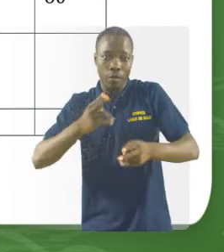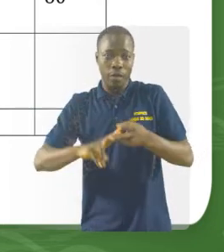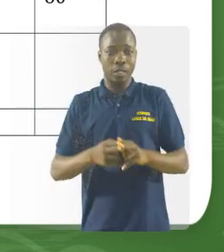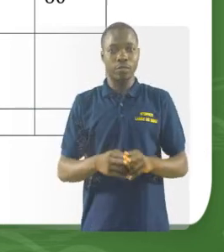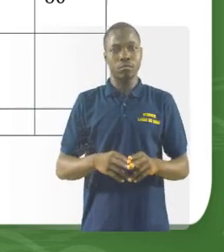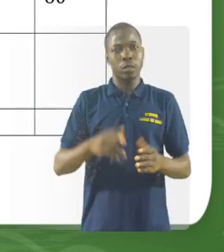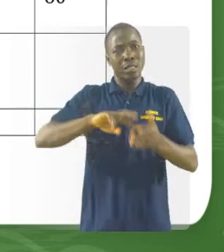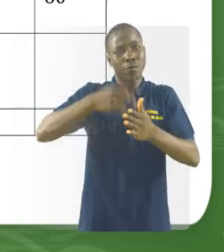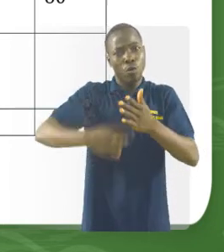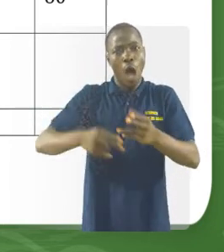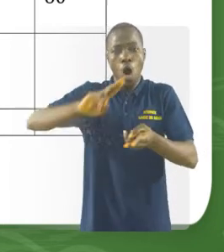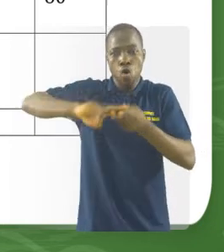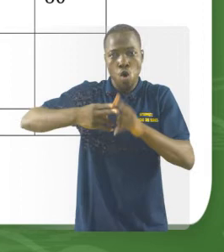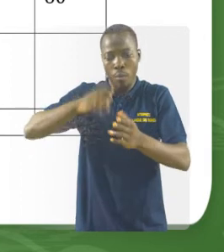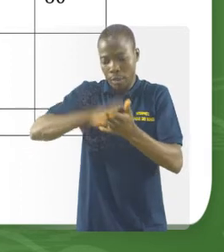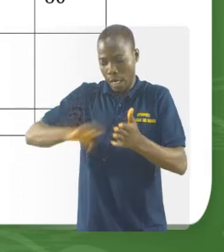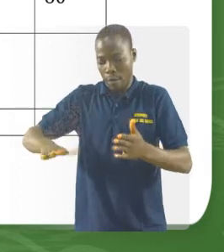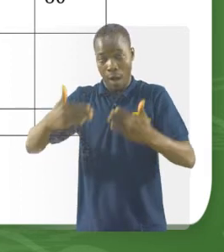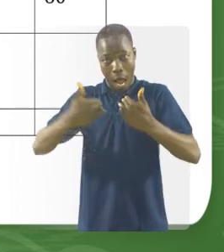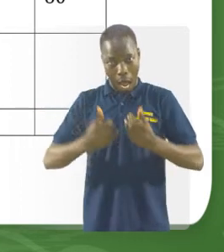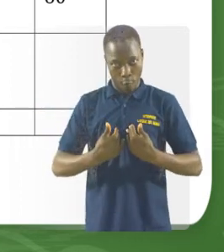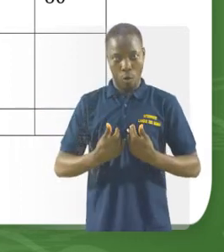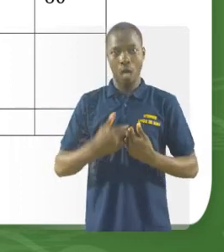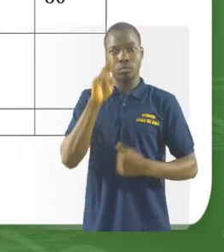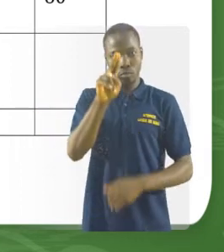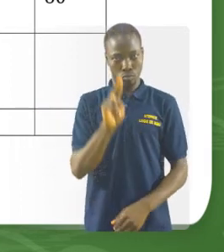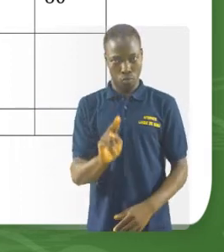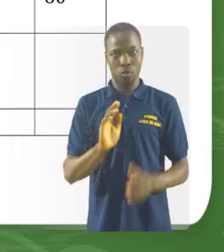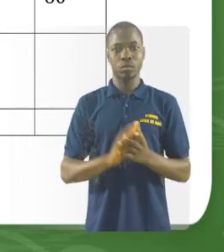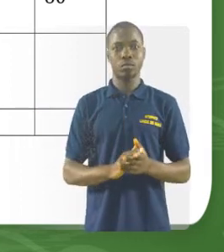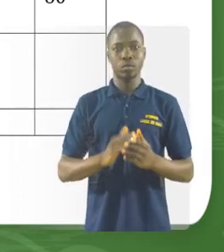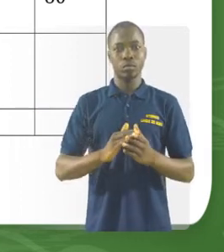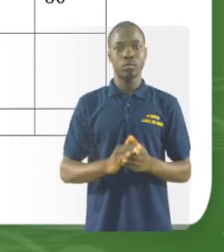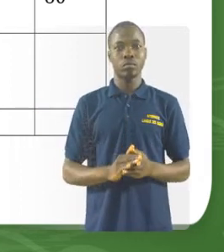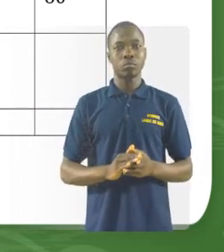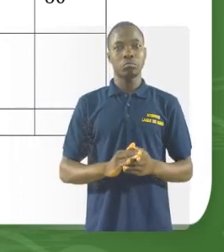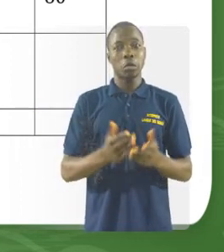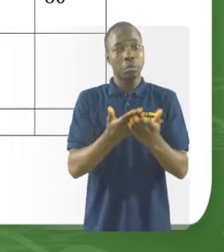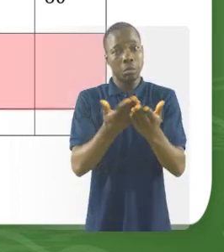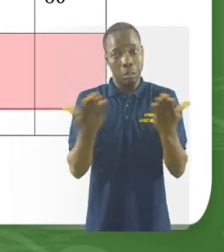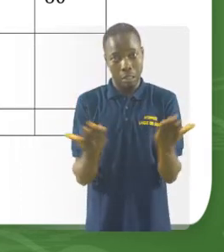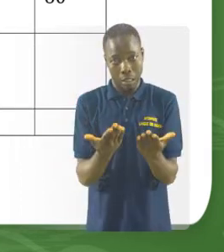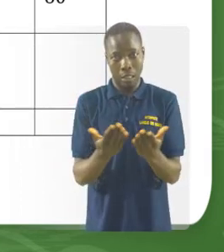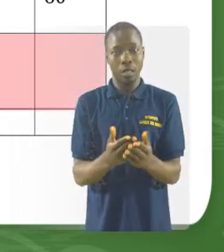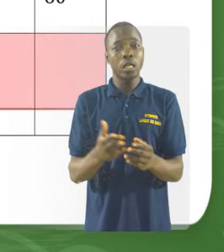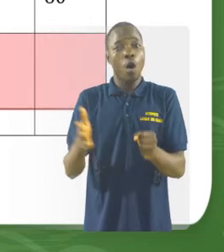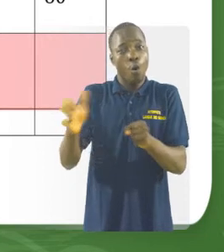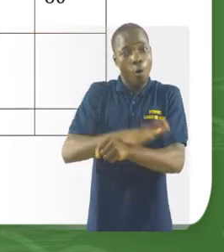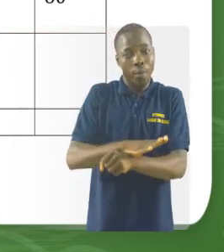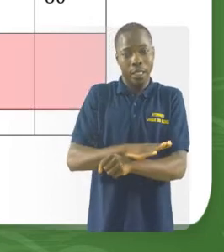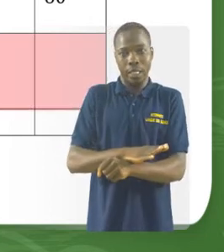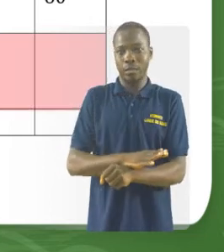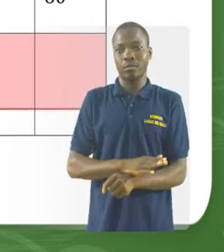le nombre d'élèves ayant obtenu cette note. Donc, il s'agit ici de compléter la